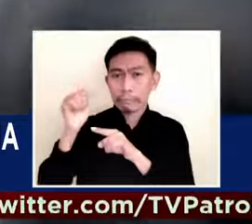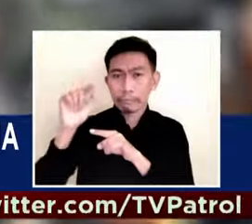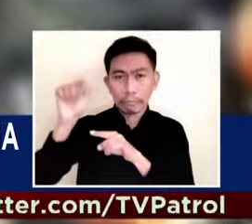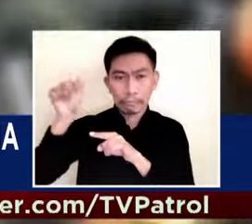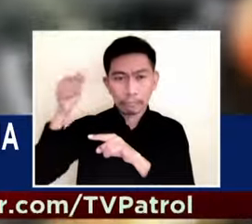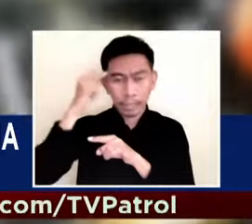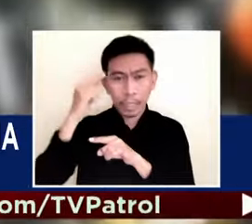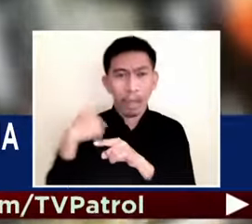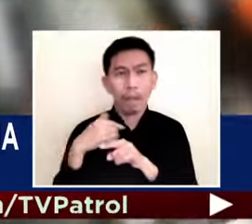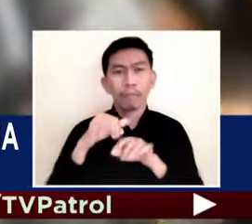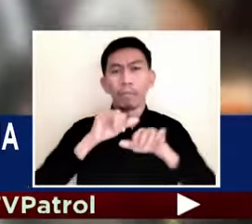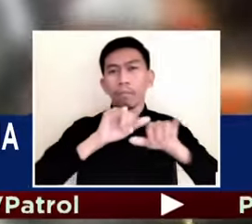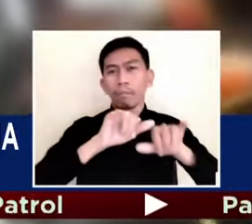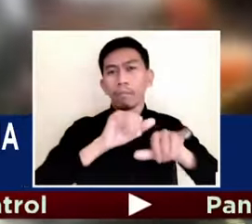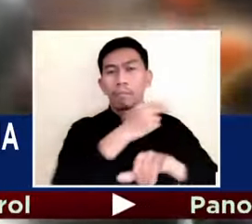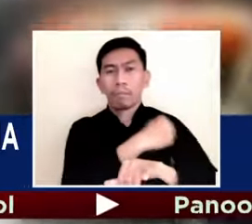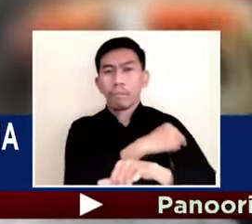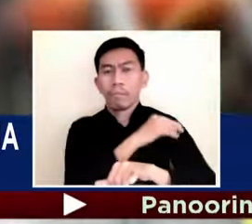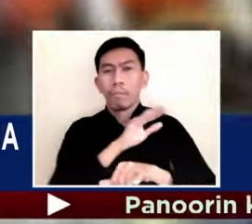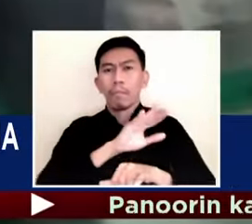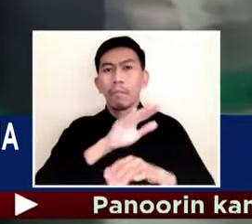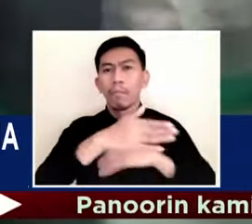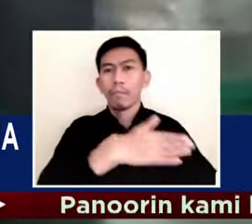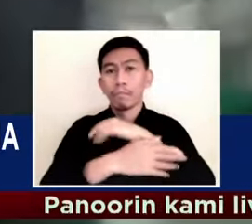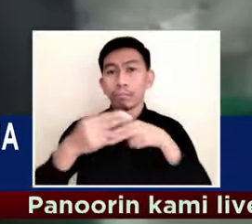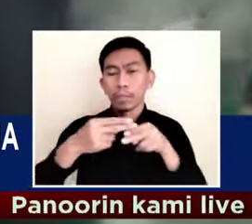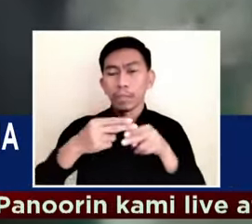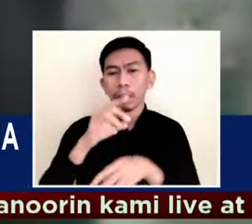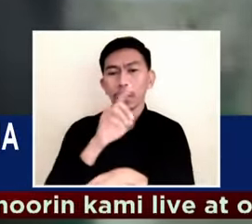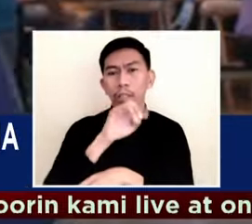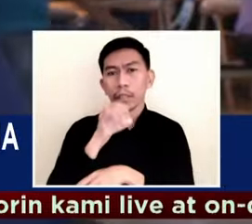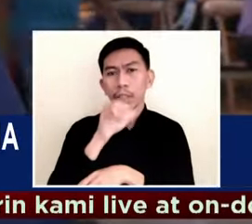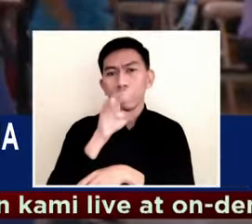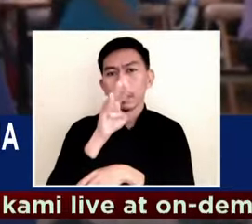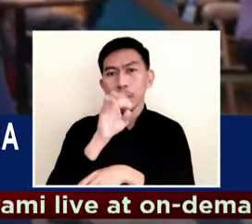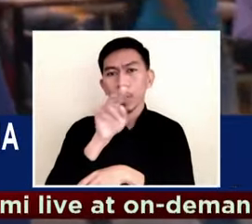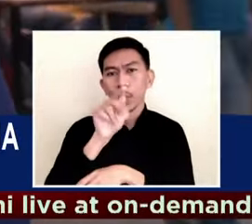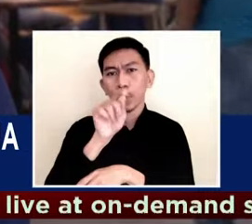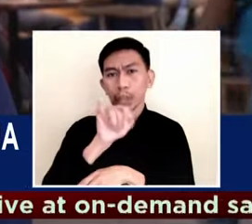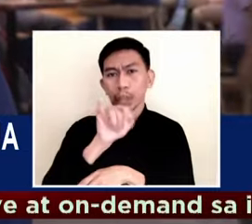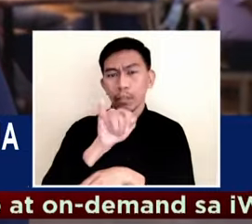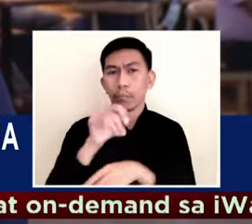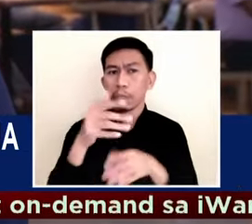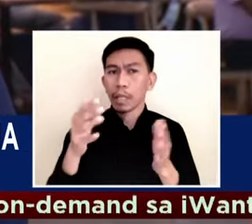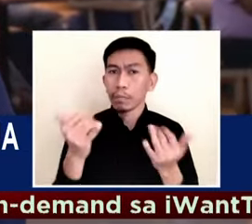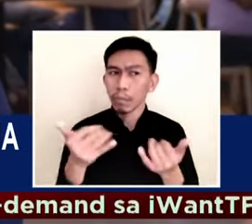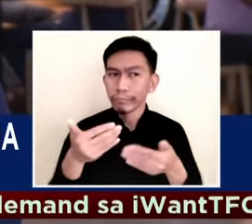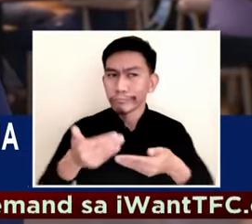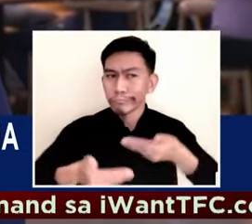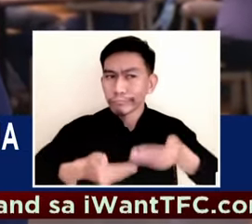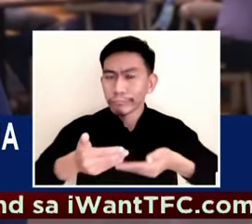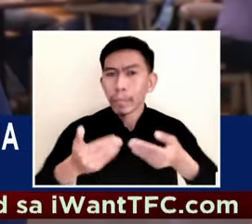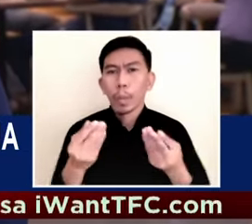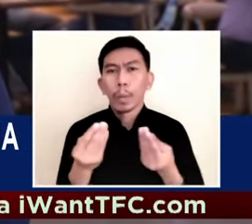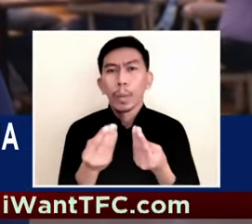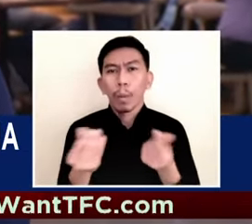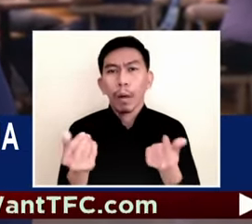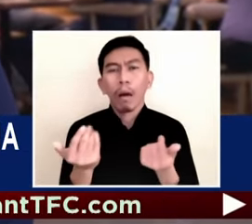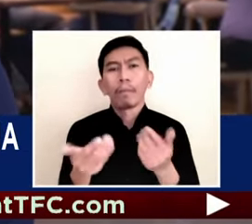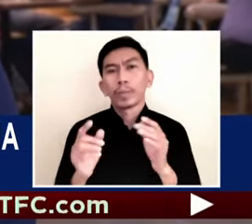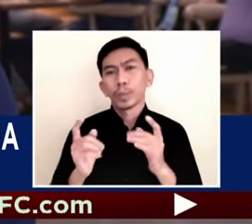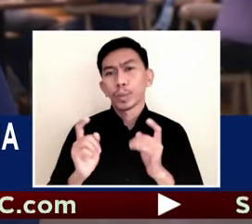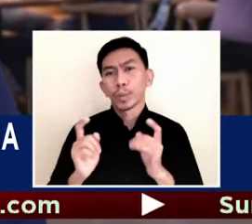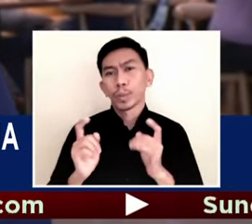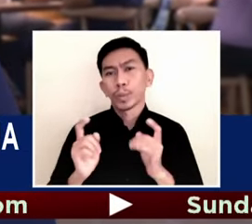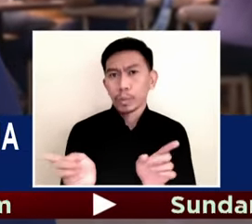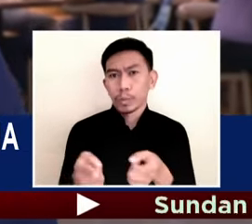ospital sa Djibouti pero nagpapagaling na at inaasahang makakauwi na rin. Inanunsyo rin ni De Vega na nakatanggap na ang mga Pinoy